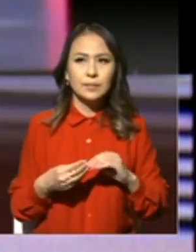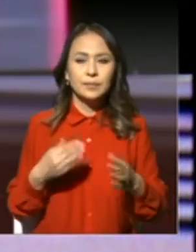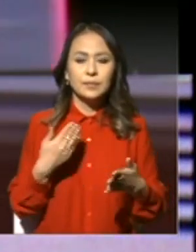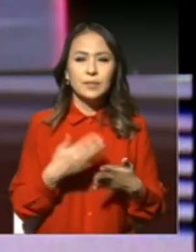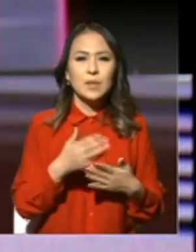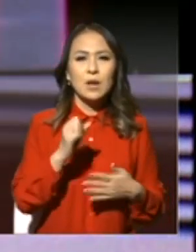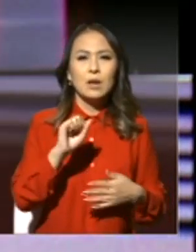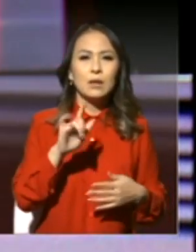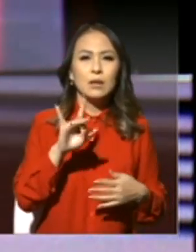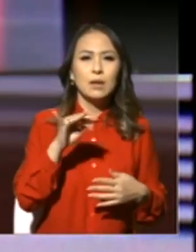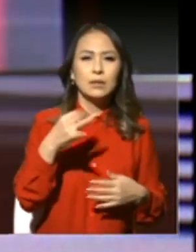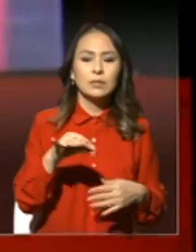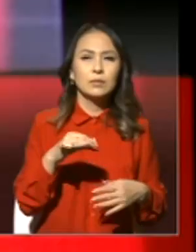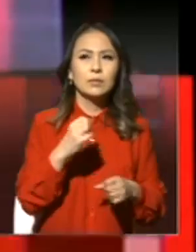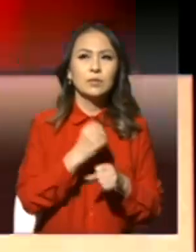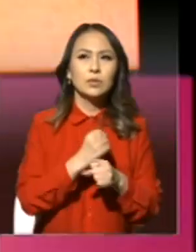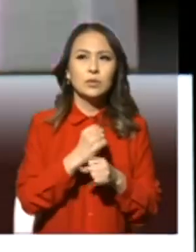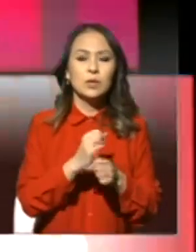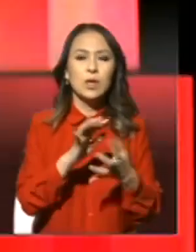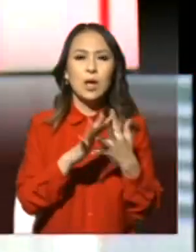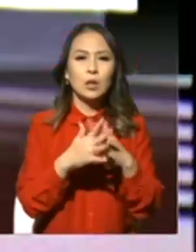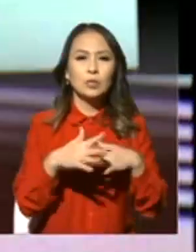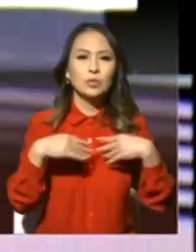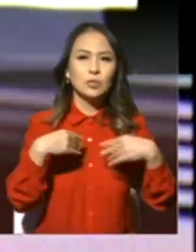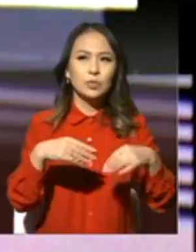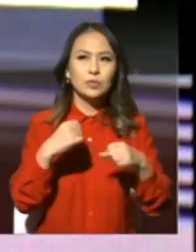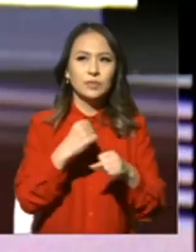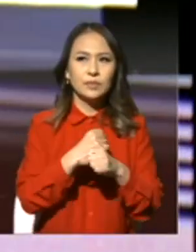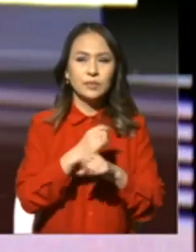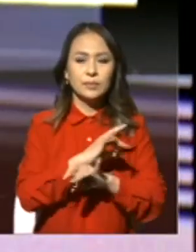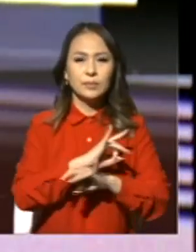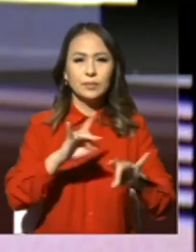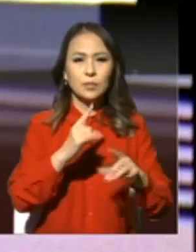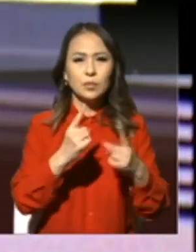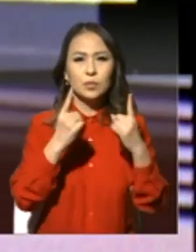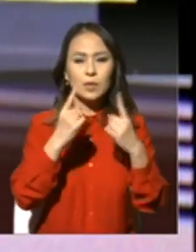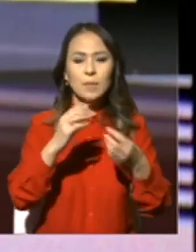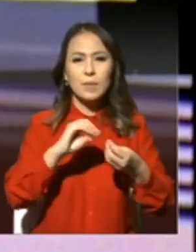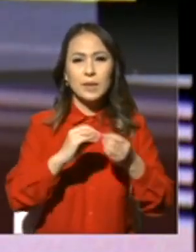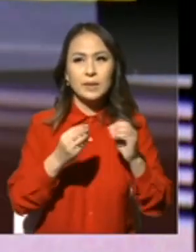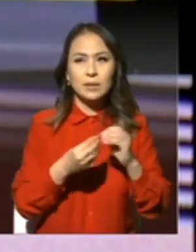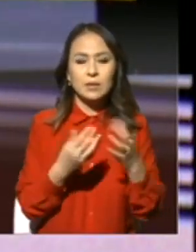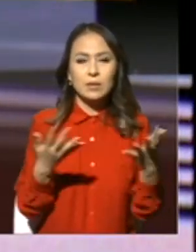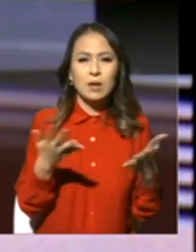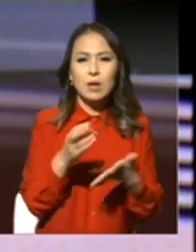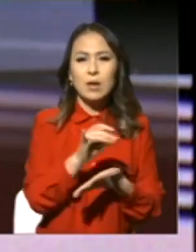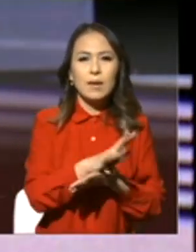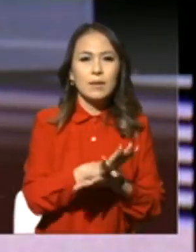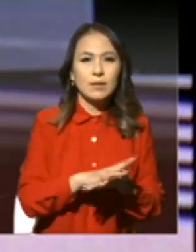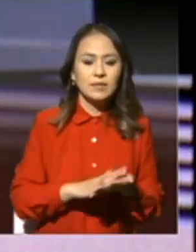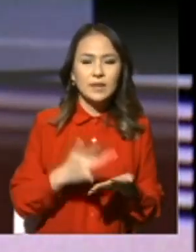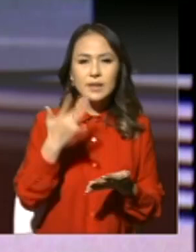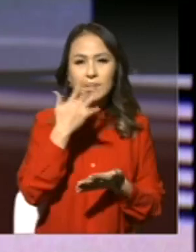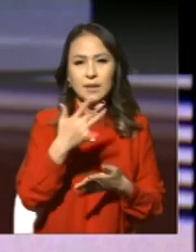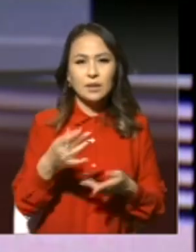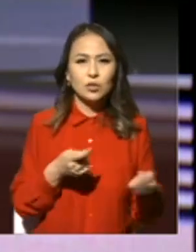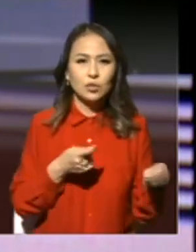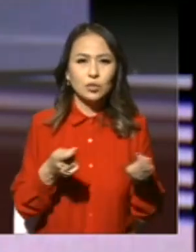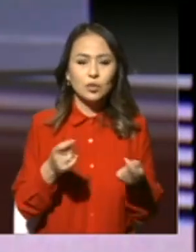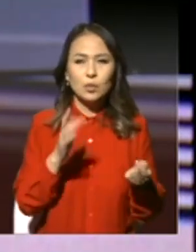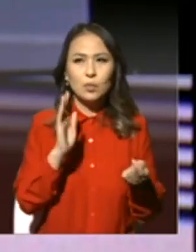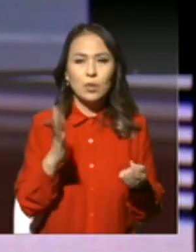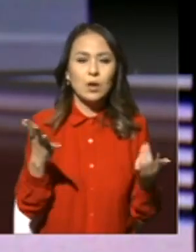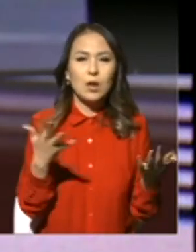аграрлық комитетте ауыл шаруашылық министрінің кандидатурасын қарап отырмыз. Үлкен мәселе ол. Қалай ары қарай саясатты жүргізетінін,